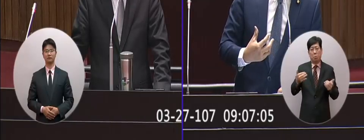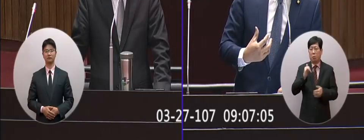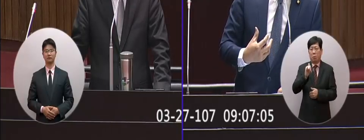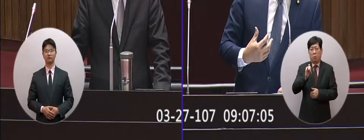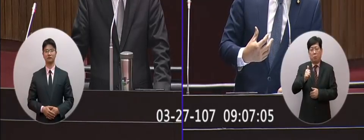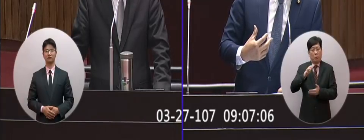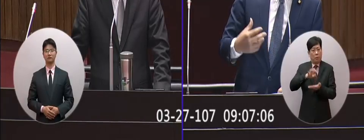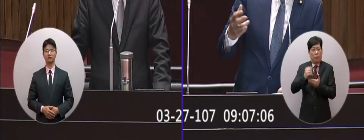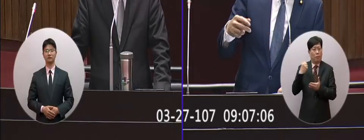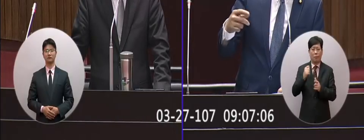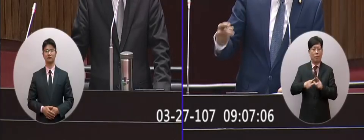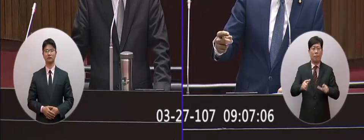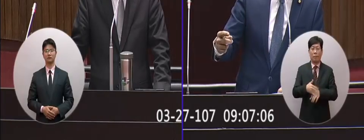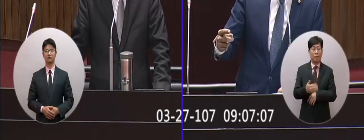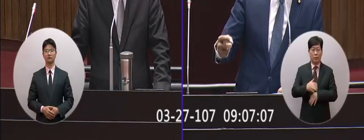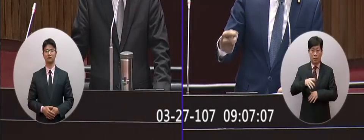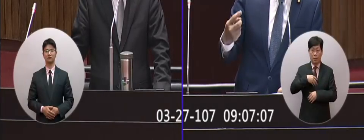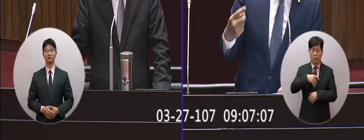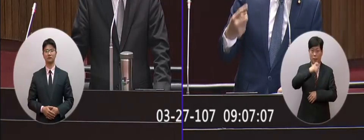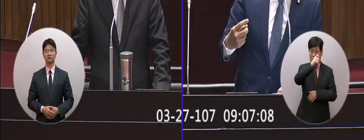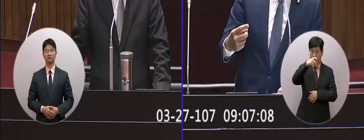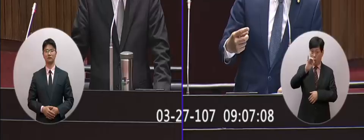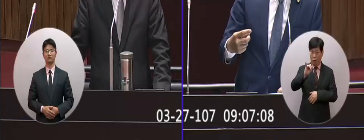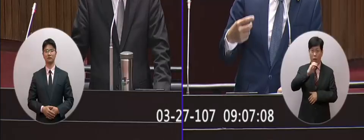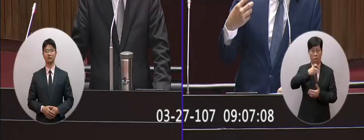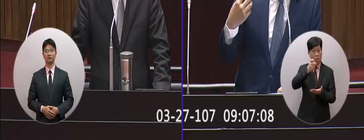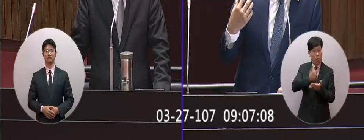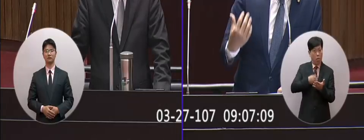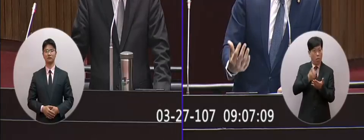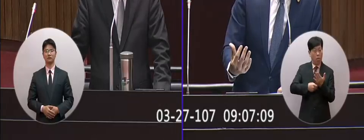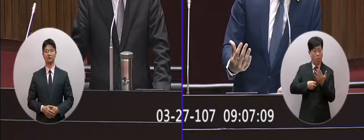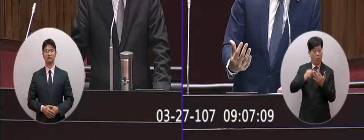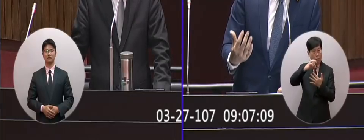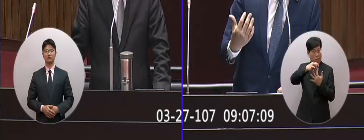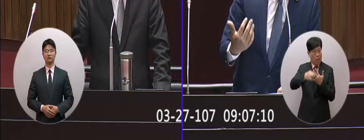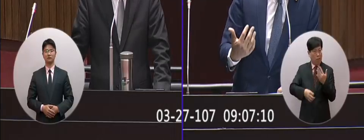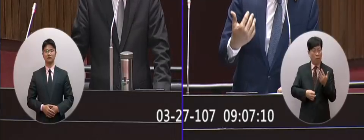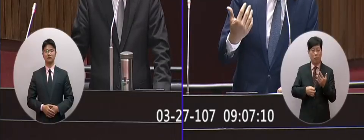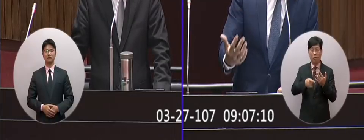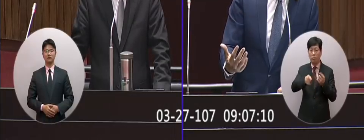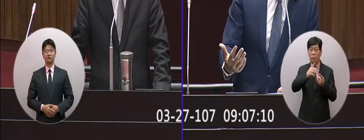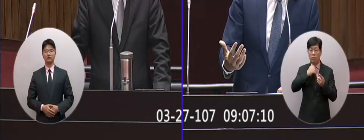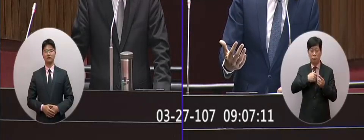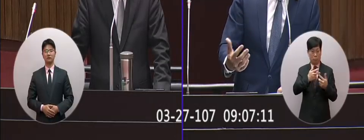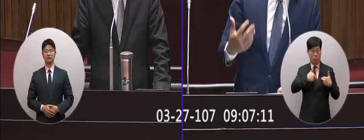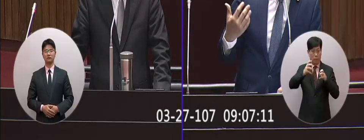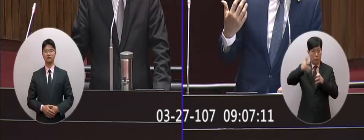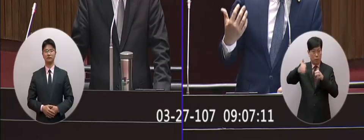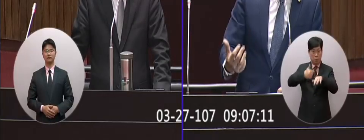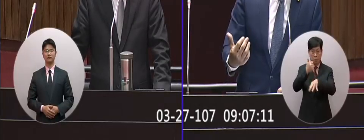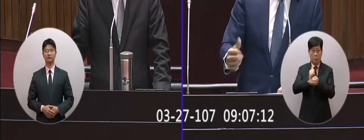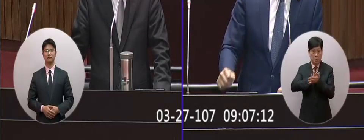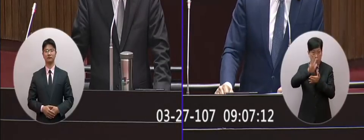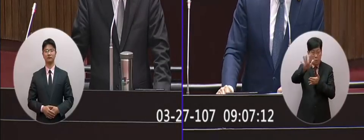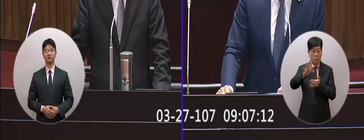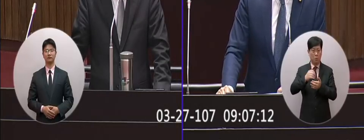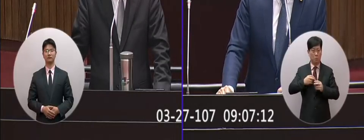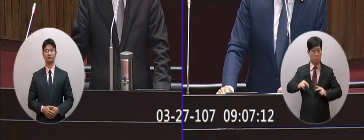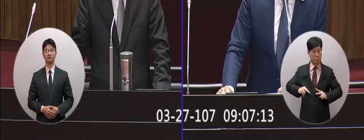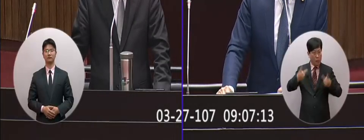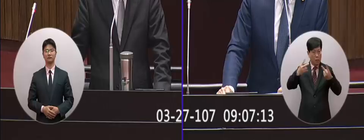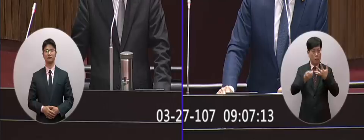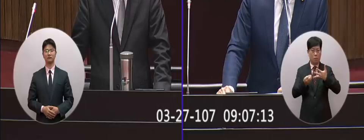到那么大的压力。现在改成 AQI， 这个确实是蔡英文总统上任后的一个非常大